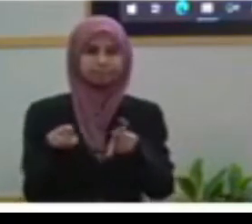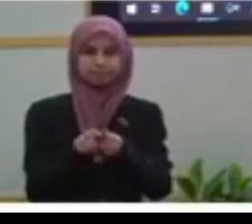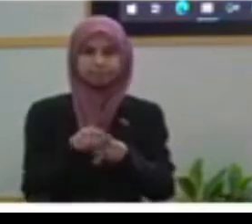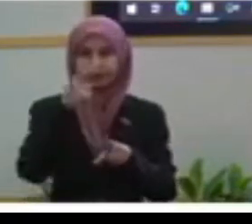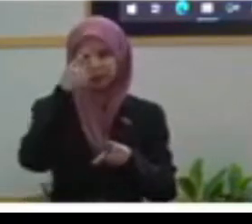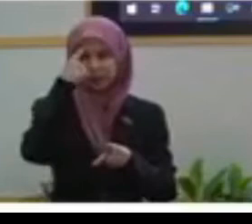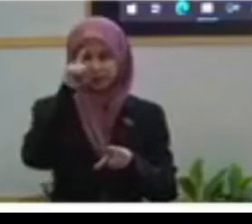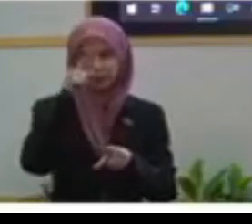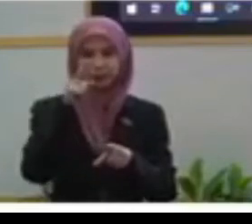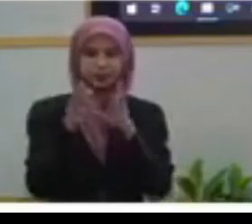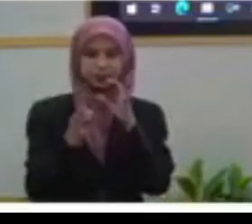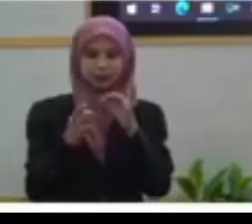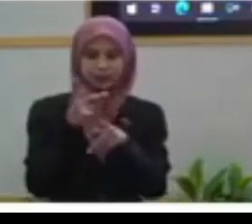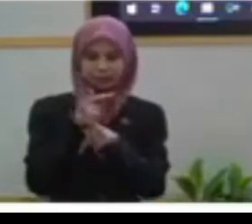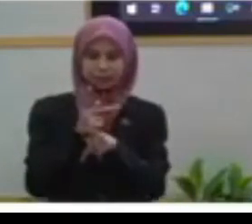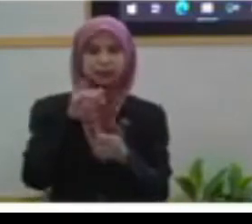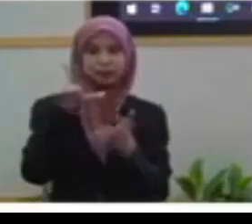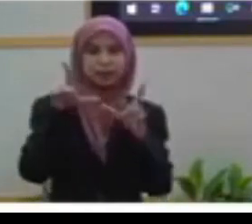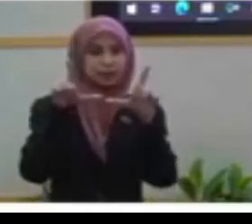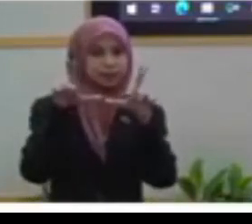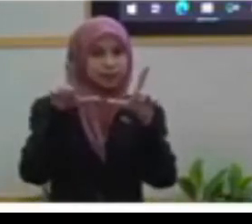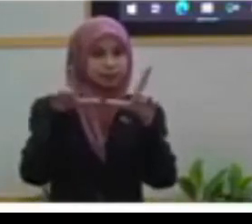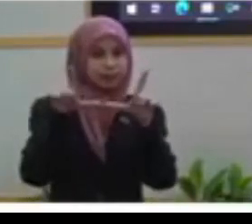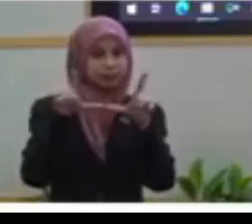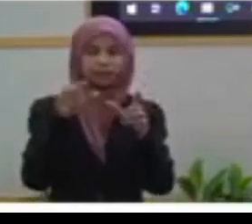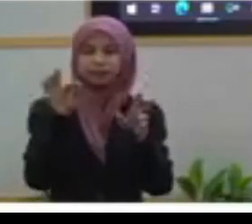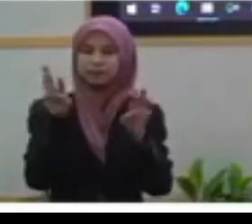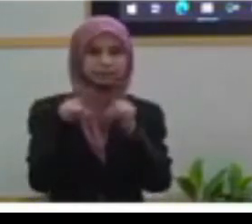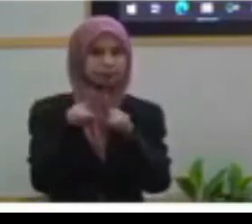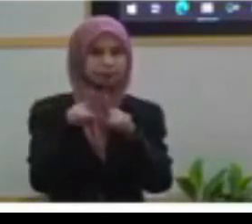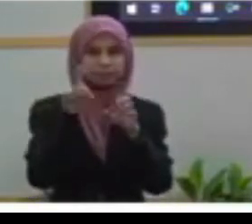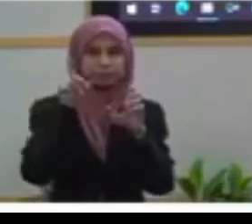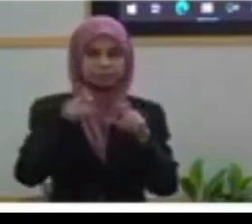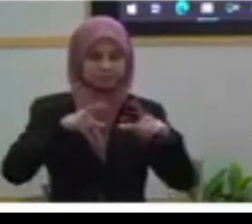untuk salinan lesen dan sebagainya yang lain.